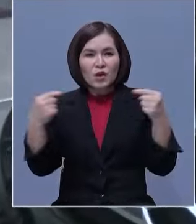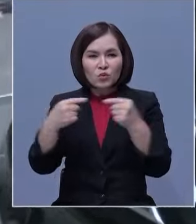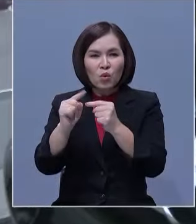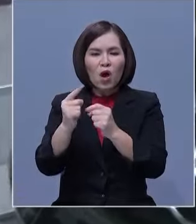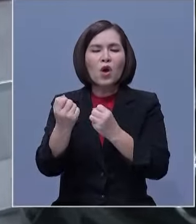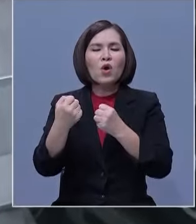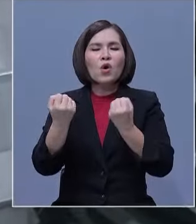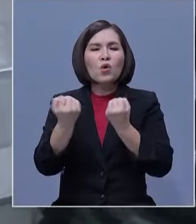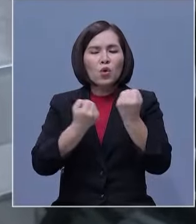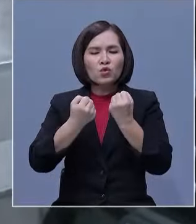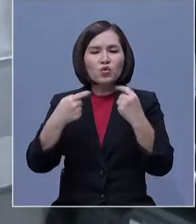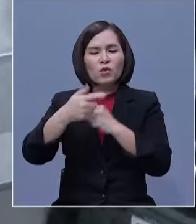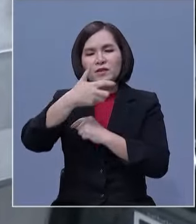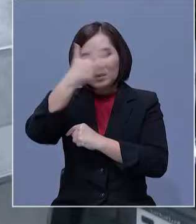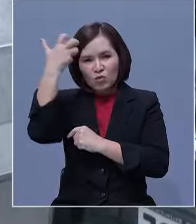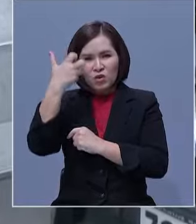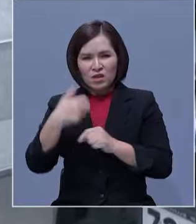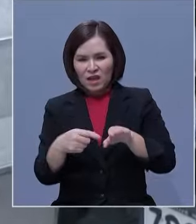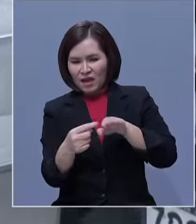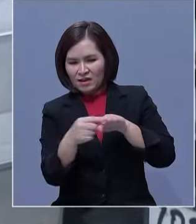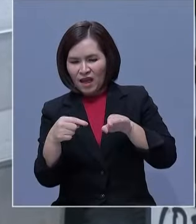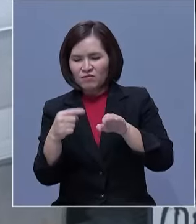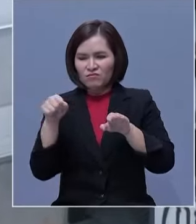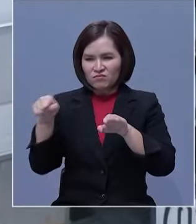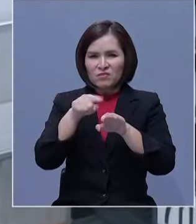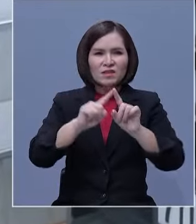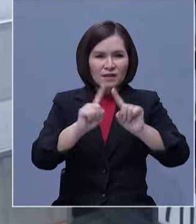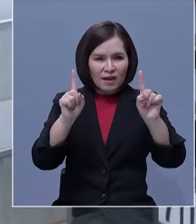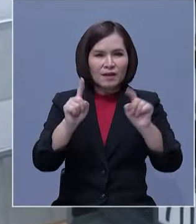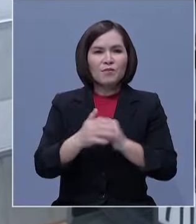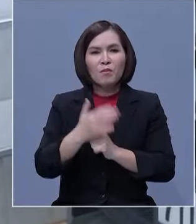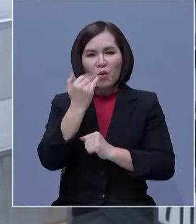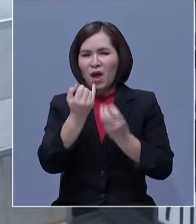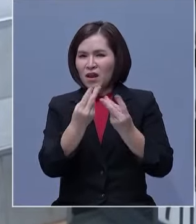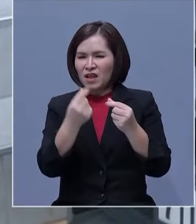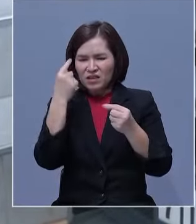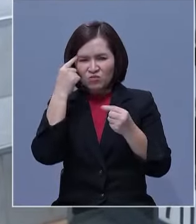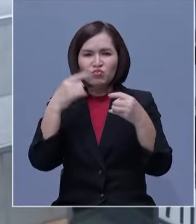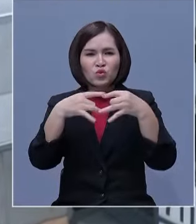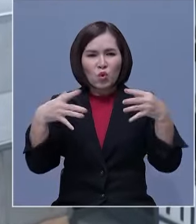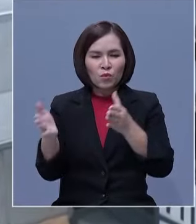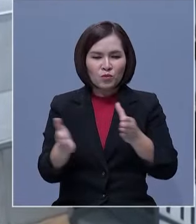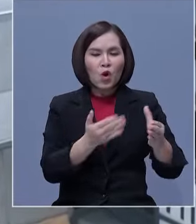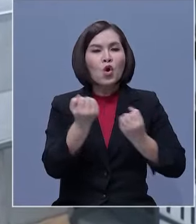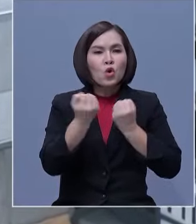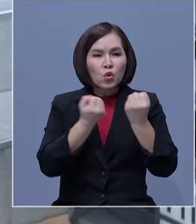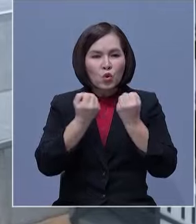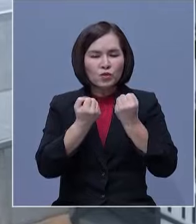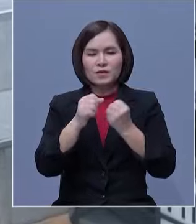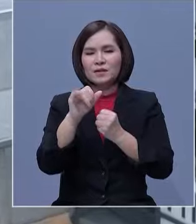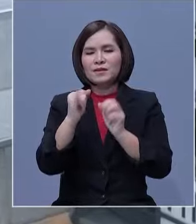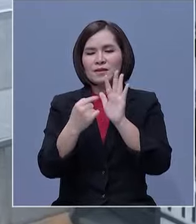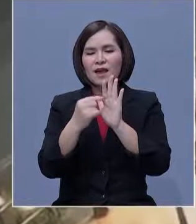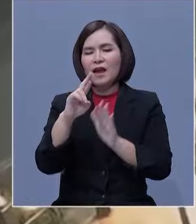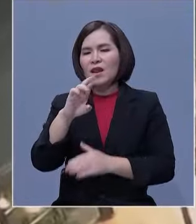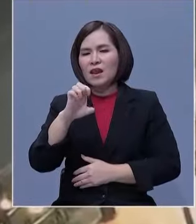างกันที่กระจังหน้ารถนะครับคราวนี้ยาริสสีดำอีกคันนึงที่ตอนแรกเนี่ยตำรวจคาดว่าน่าจ